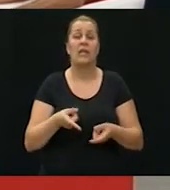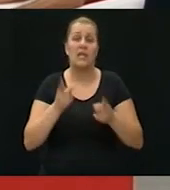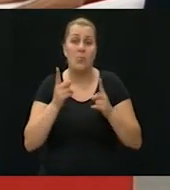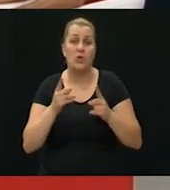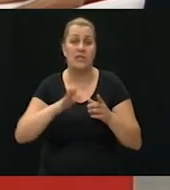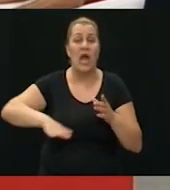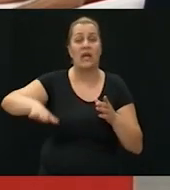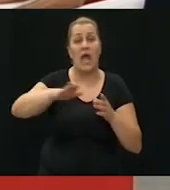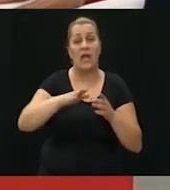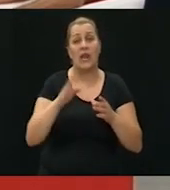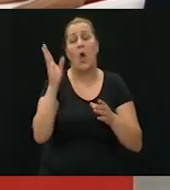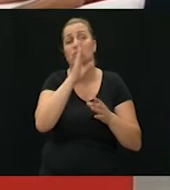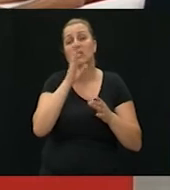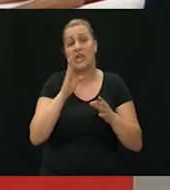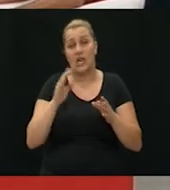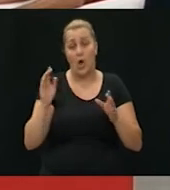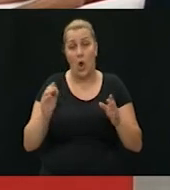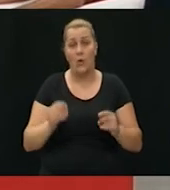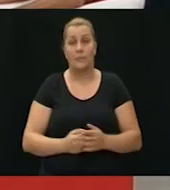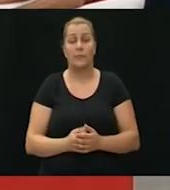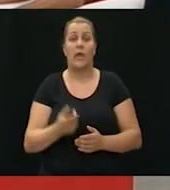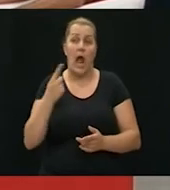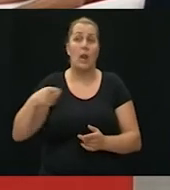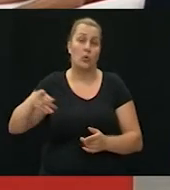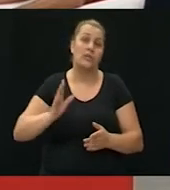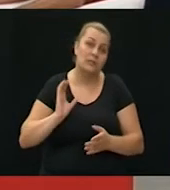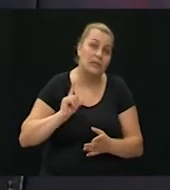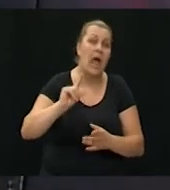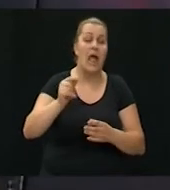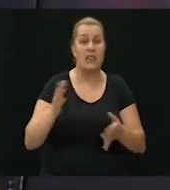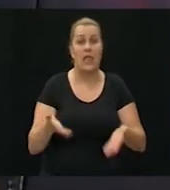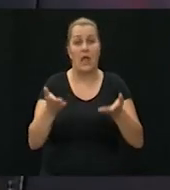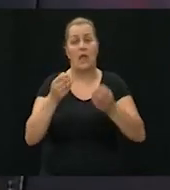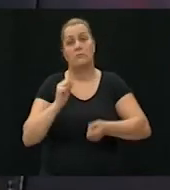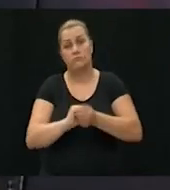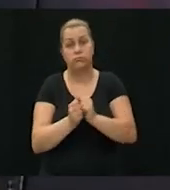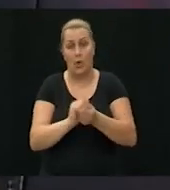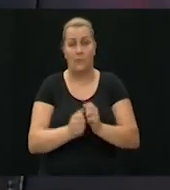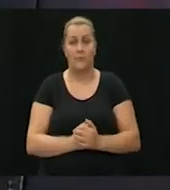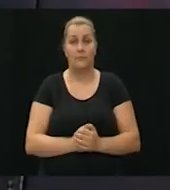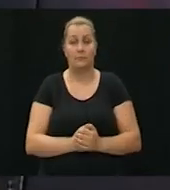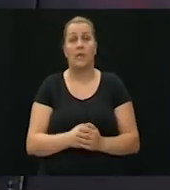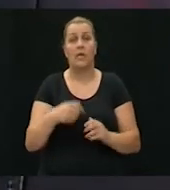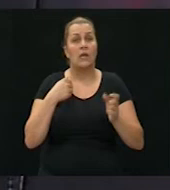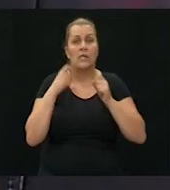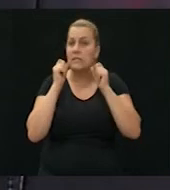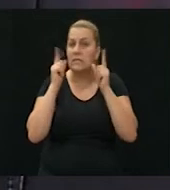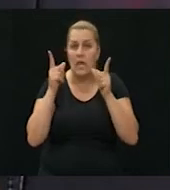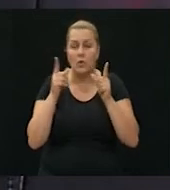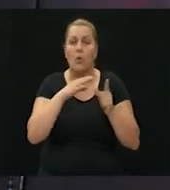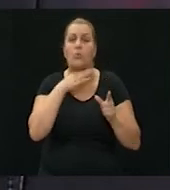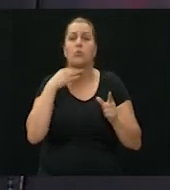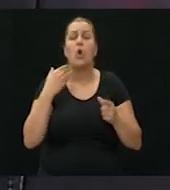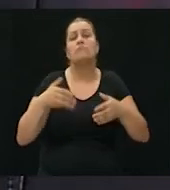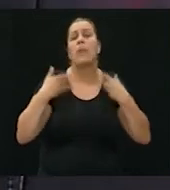crno, no Imoćani jurišaju, idu dalje. Pa to je nas fasciniralo, taj odaziv. Mladi ljudi, ne mladi ljudi